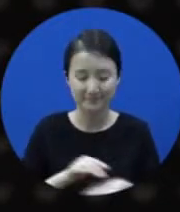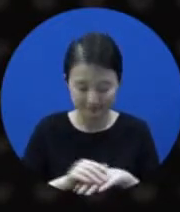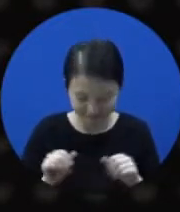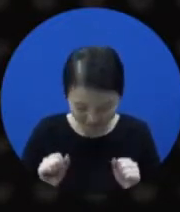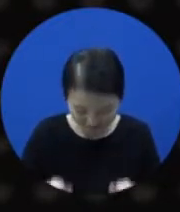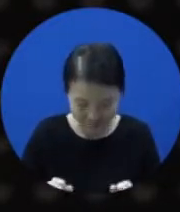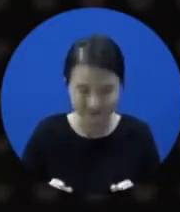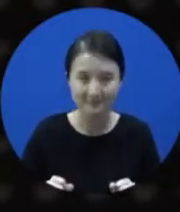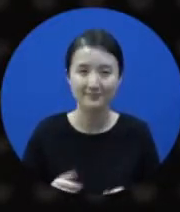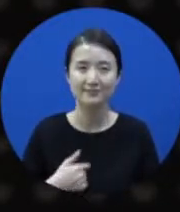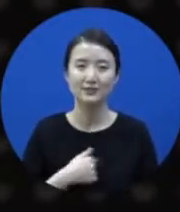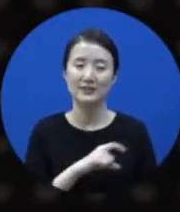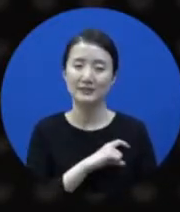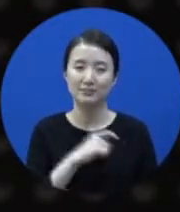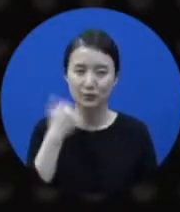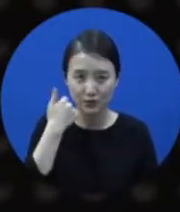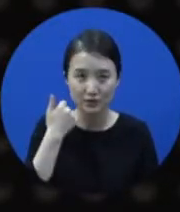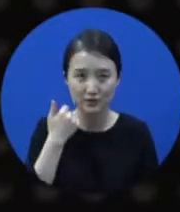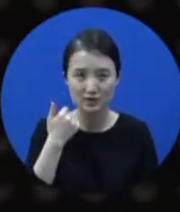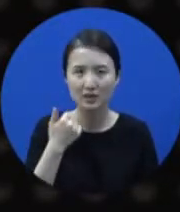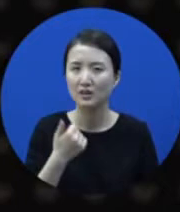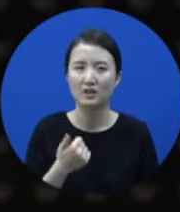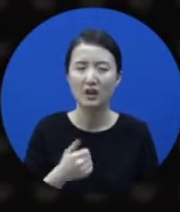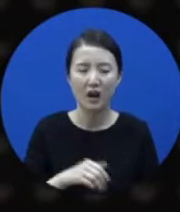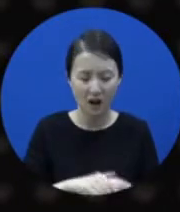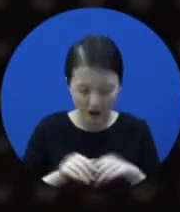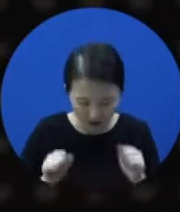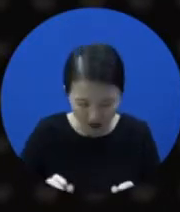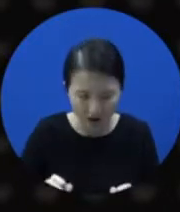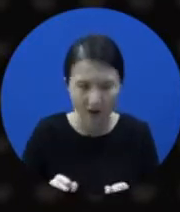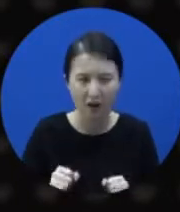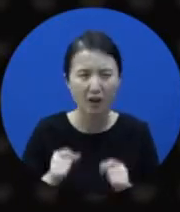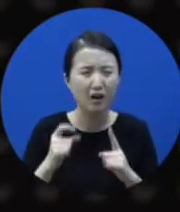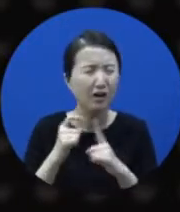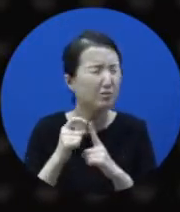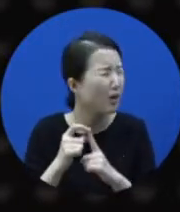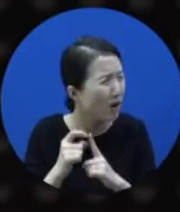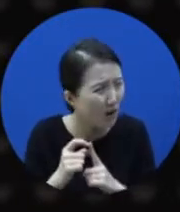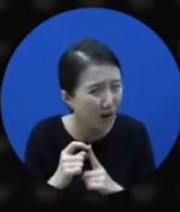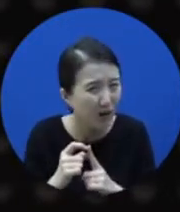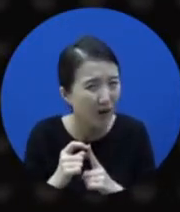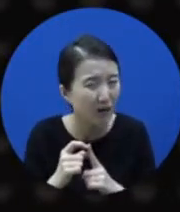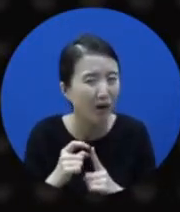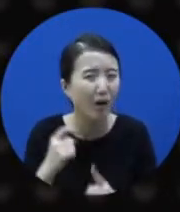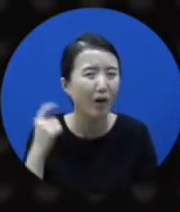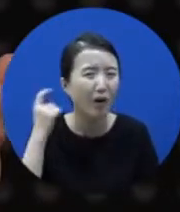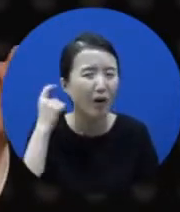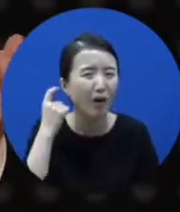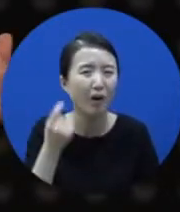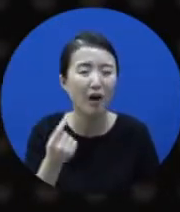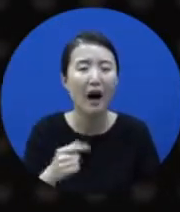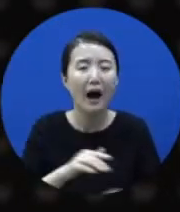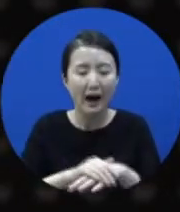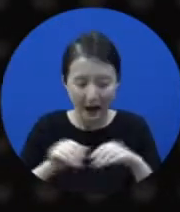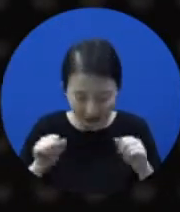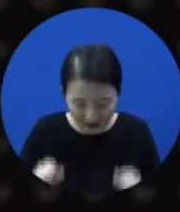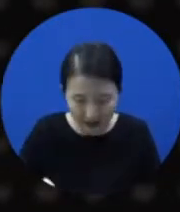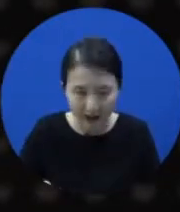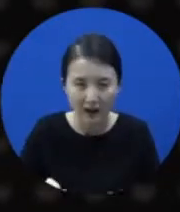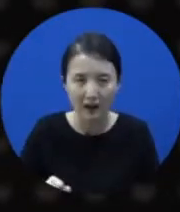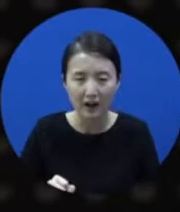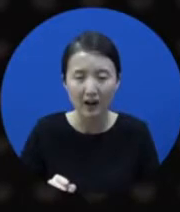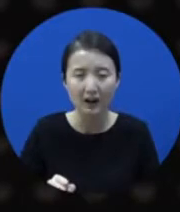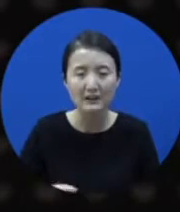정보입니다. 안녕하세요, 정보입니다. 안녕도 안 들려요. 그러니까 안녕이란 말을 하는 줄은 아는데